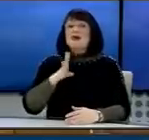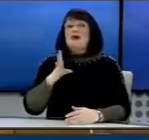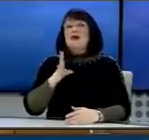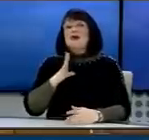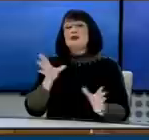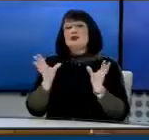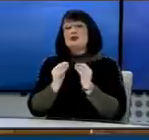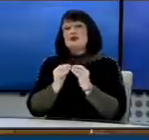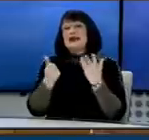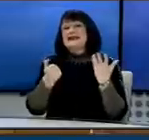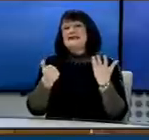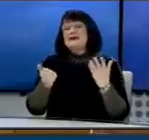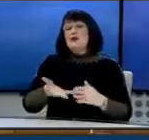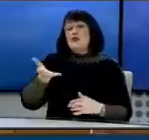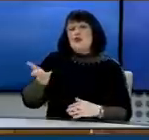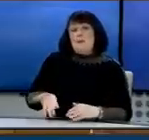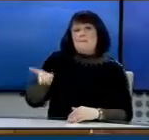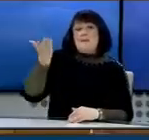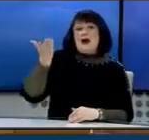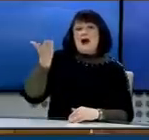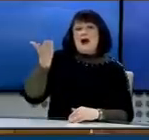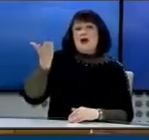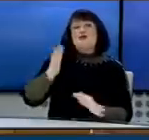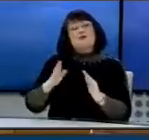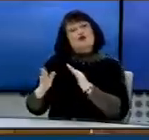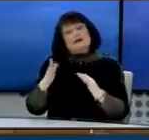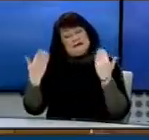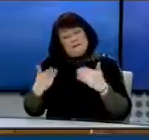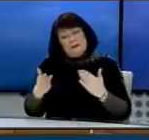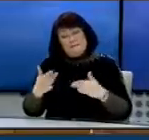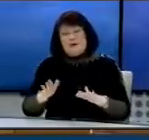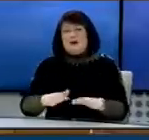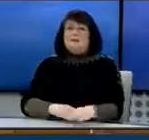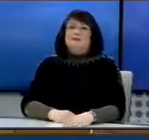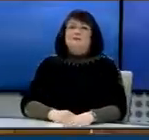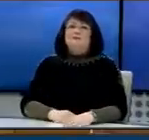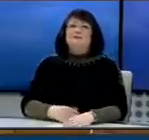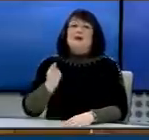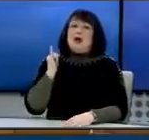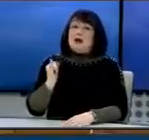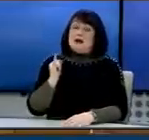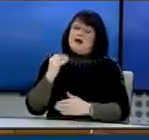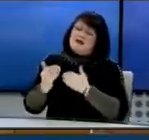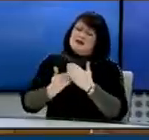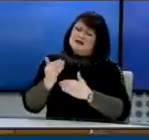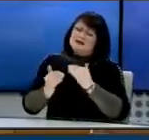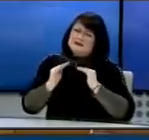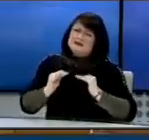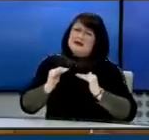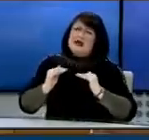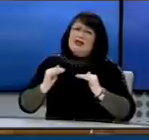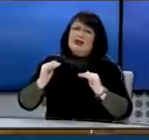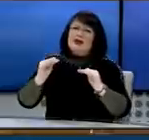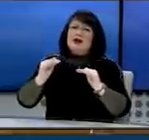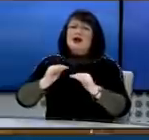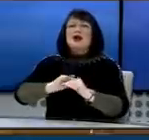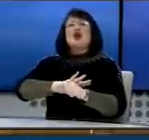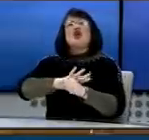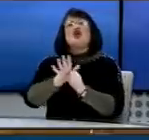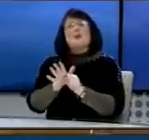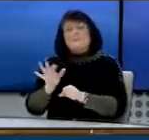μας άνω των 60 είναι και αυτό θωρακισμένο. Αργά αλλά σταθερά τα κρούσματα φαίνεται